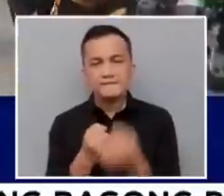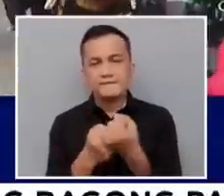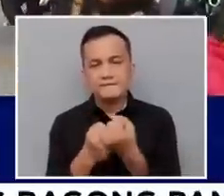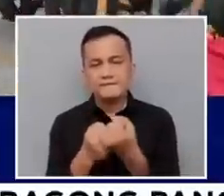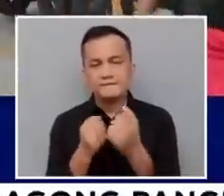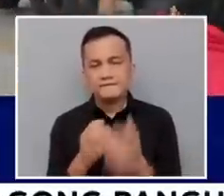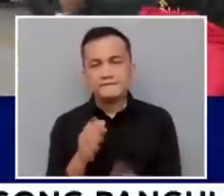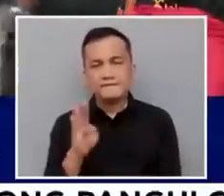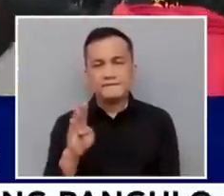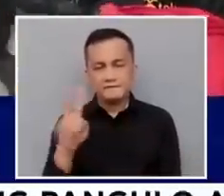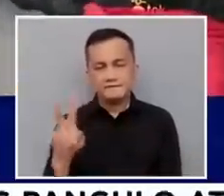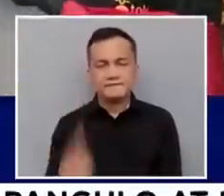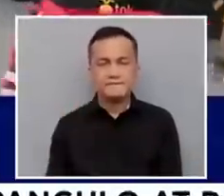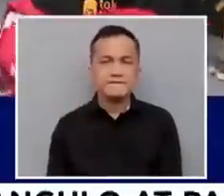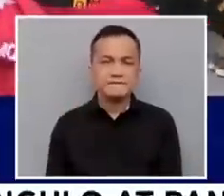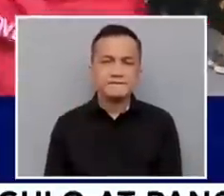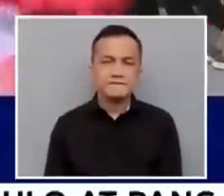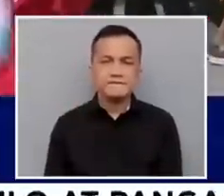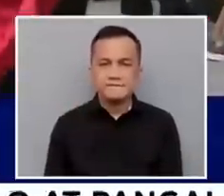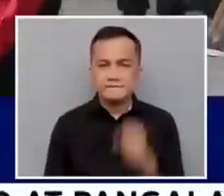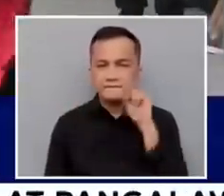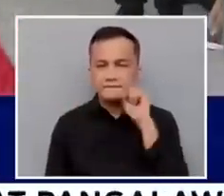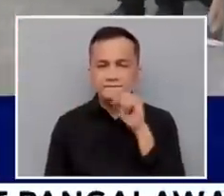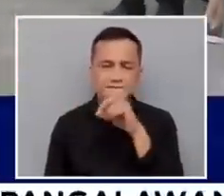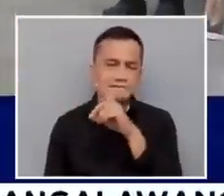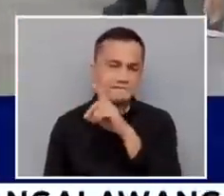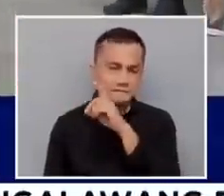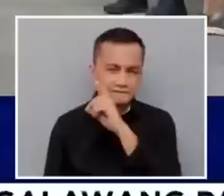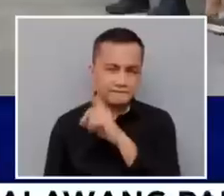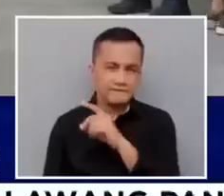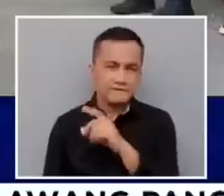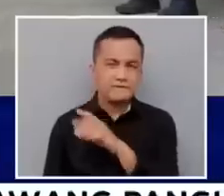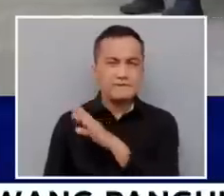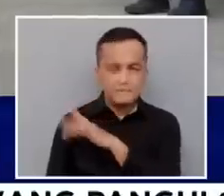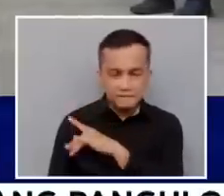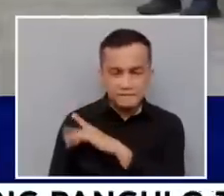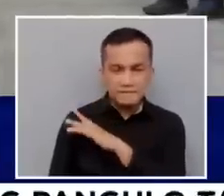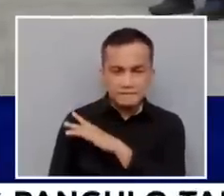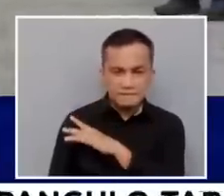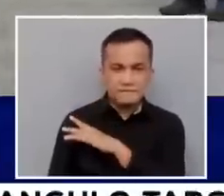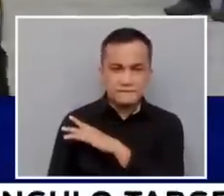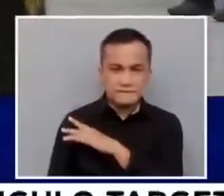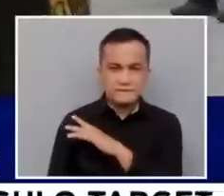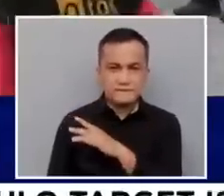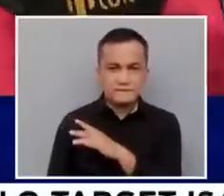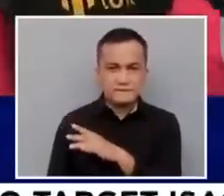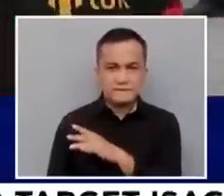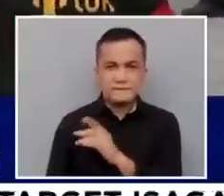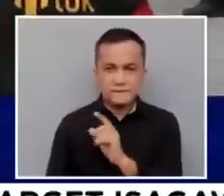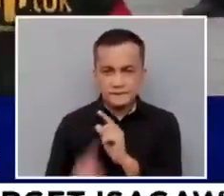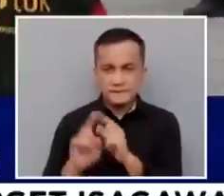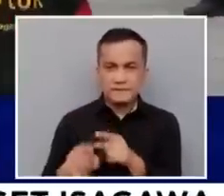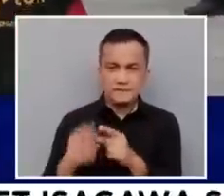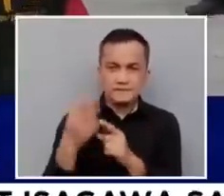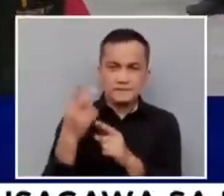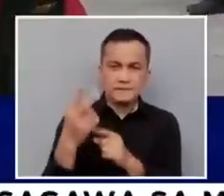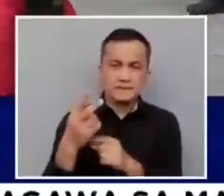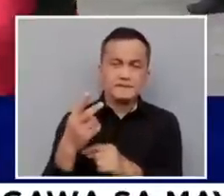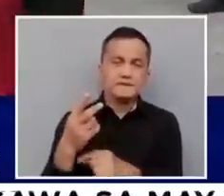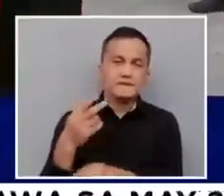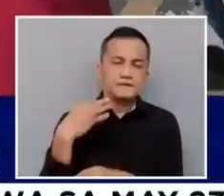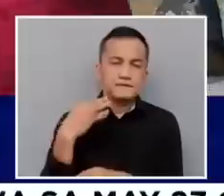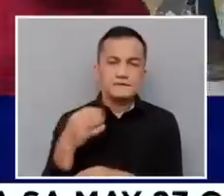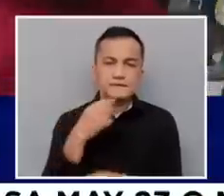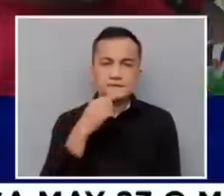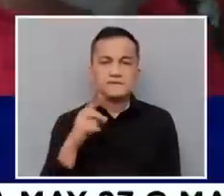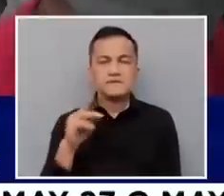nina Bongbong Marcos at Sara Duterte, nag-antabay kung magpapakita ang dalawang kandidato dyan. Pero sabi nga ni Kabayan,